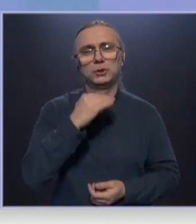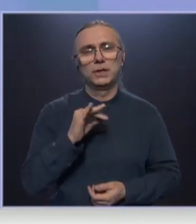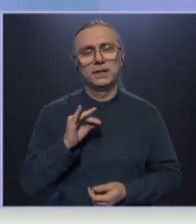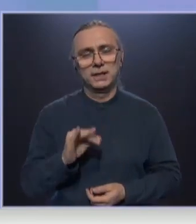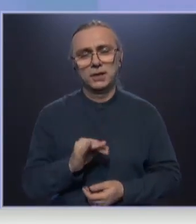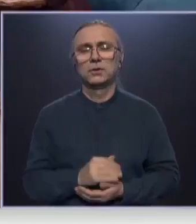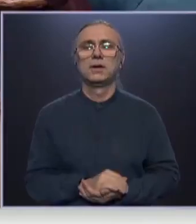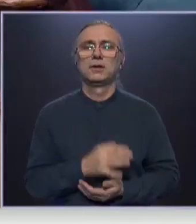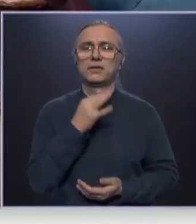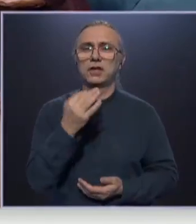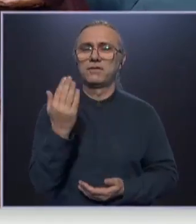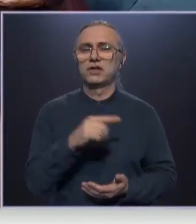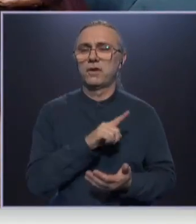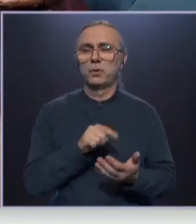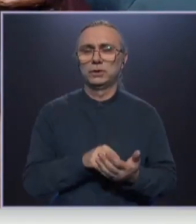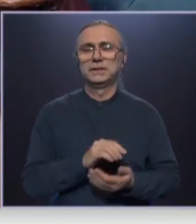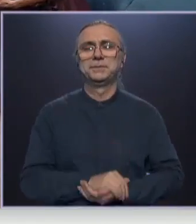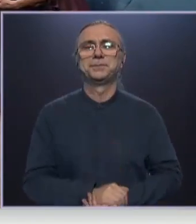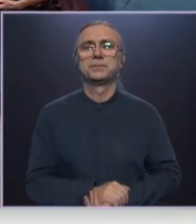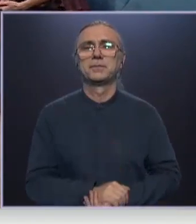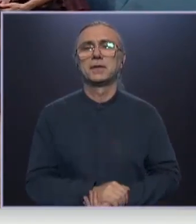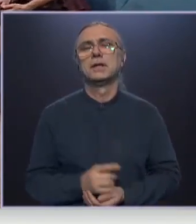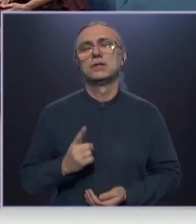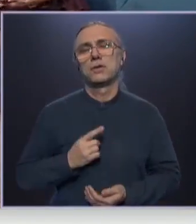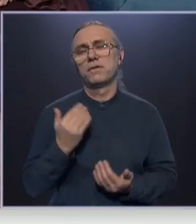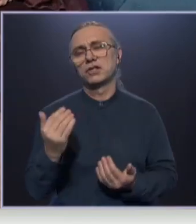сегодня отвечал на ваши вопросы. Но я напоминаю, что ждем ваших